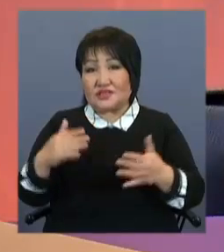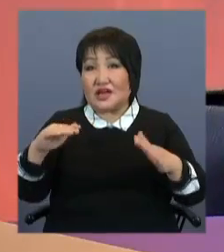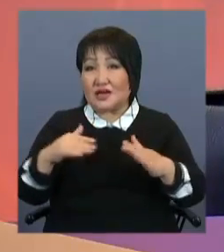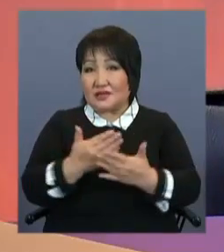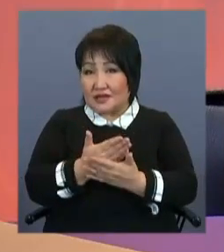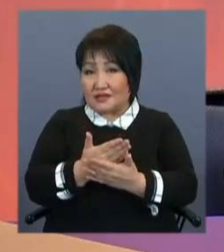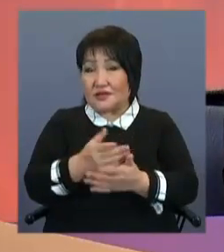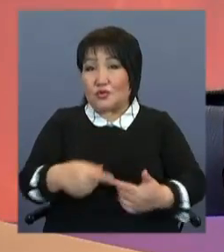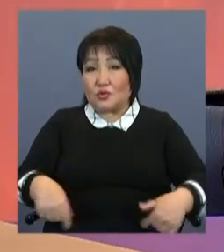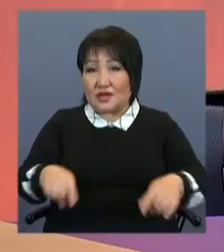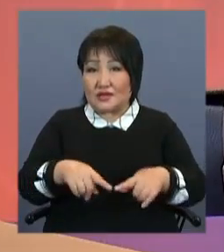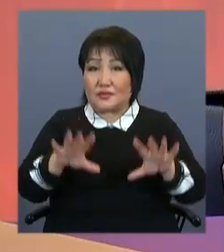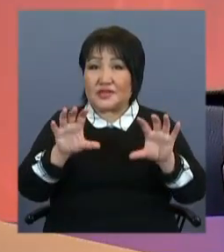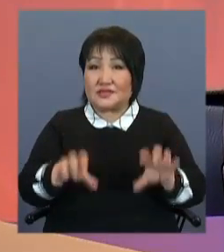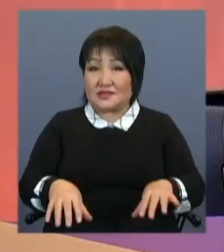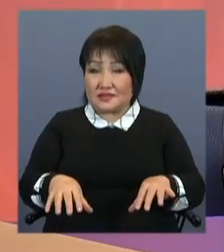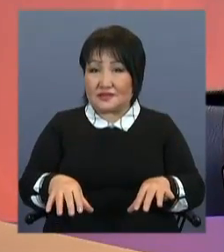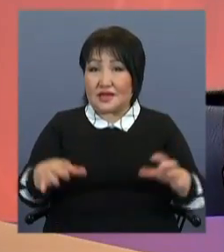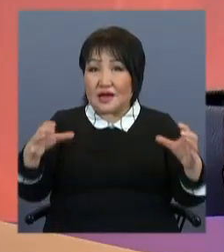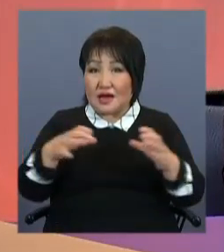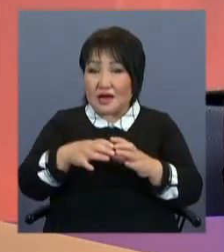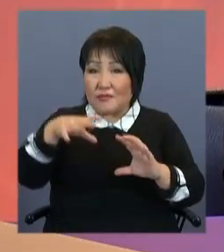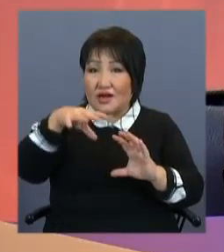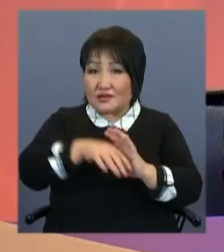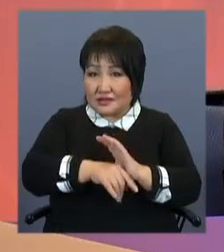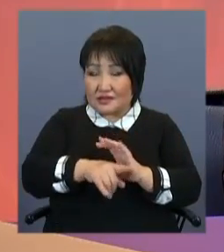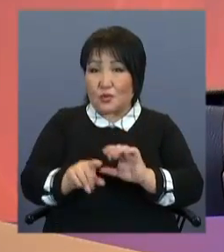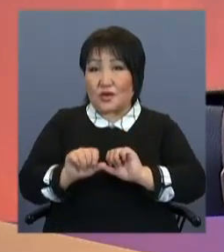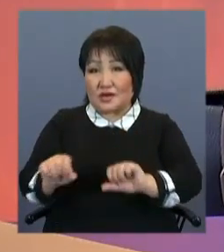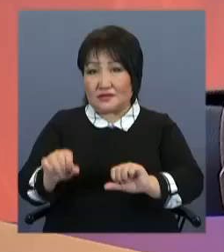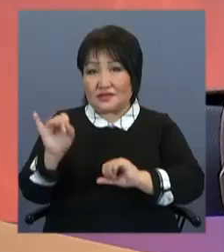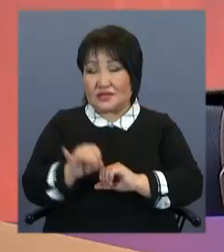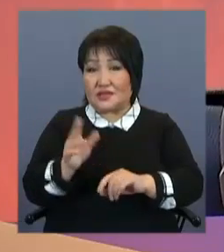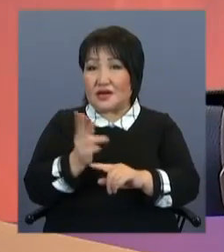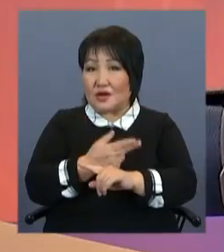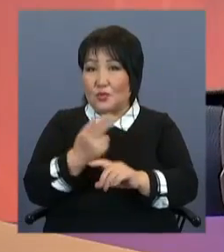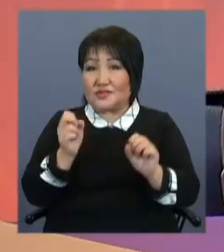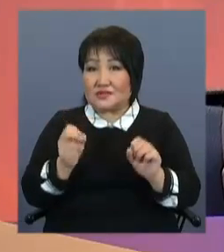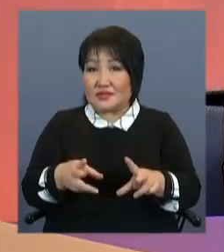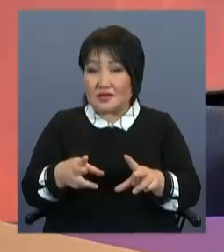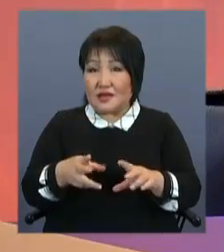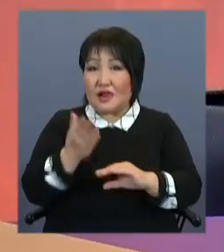президент аппаратындағы қорғаныс және қауіпсіздік бөлімді басқардым.